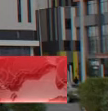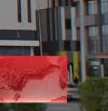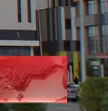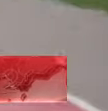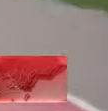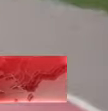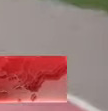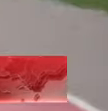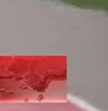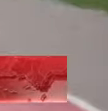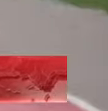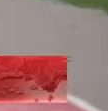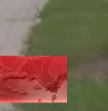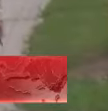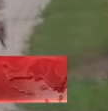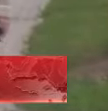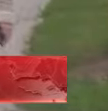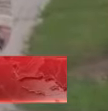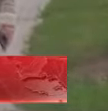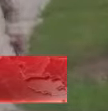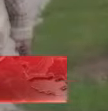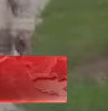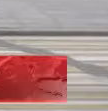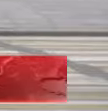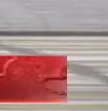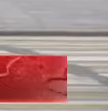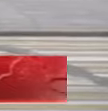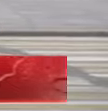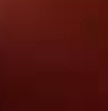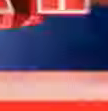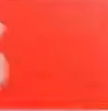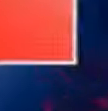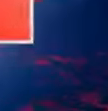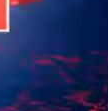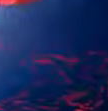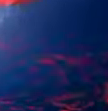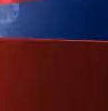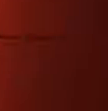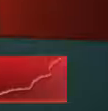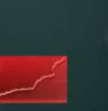объекты в Казахстане хотели взорвать террористы и как с угрозой борются силовики?